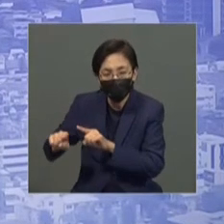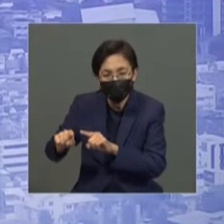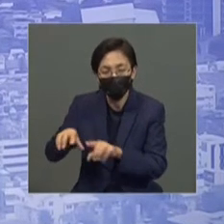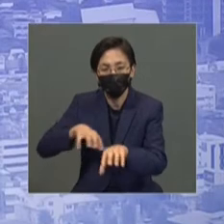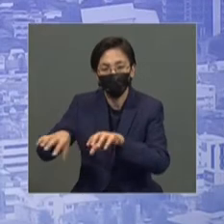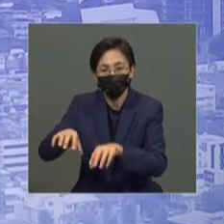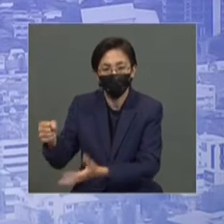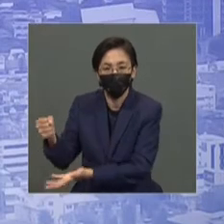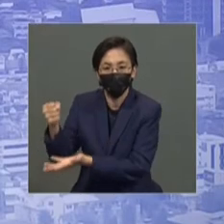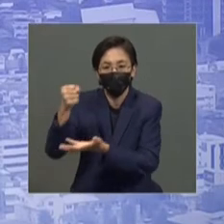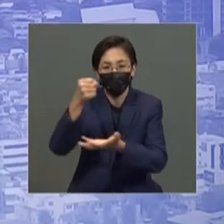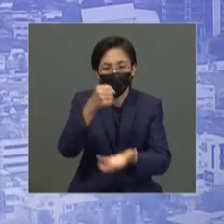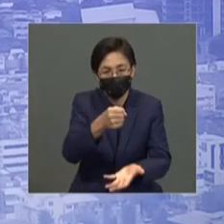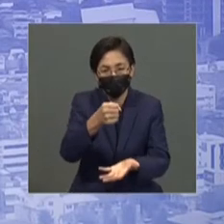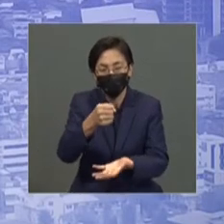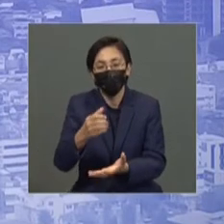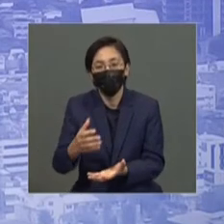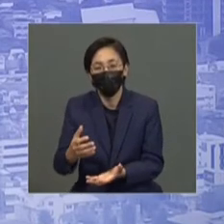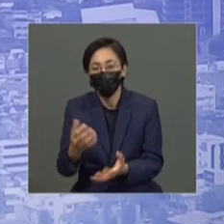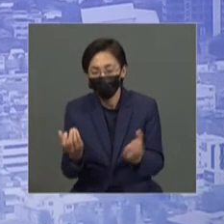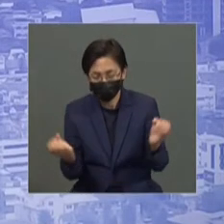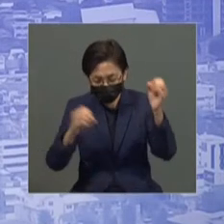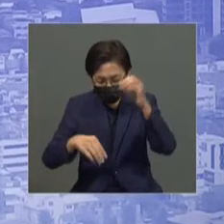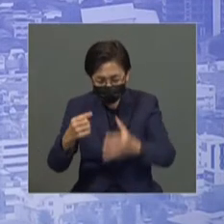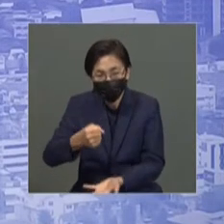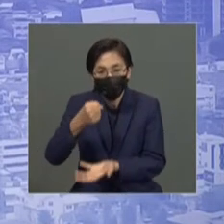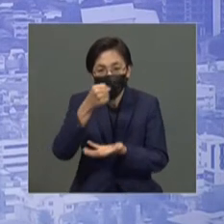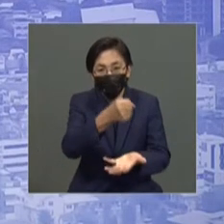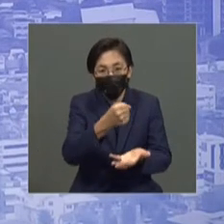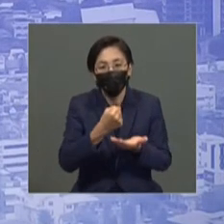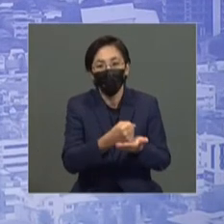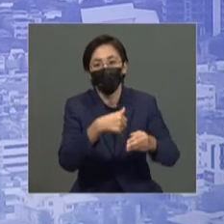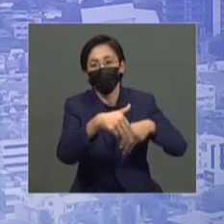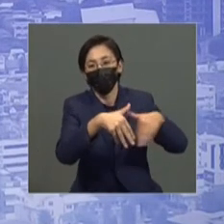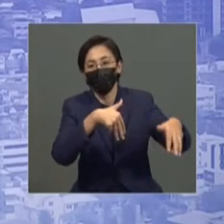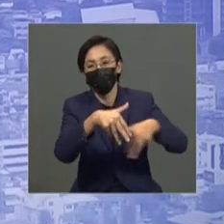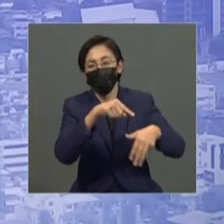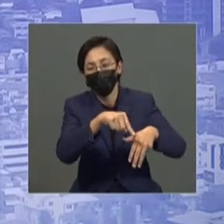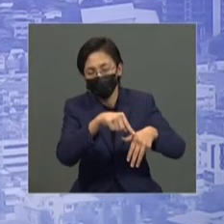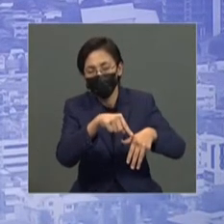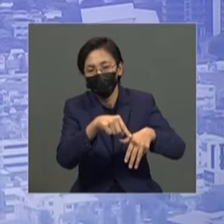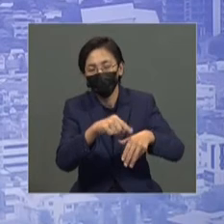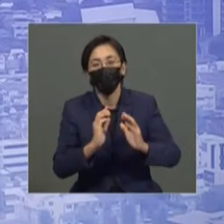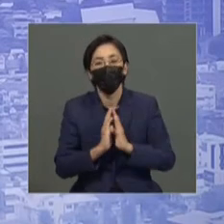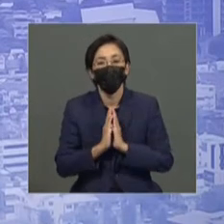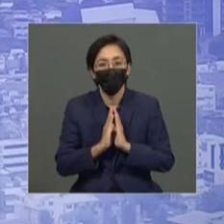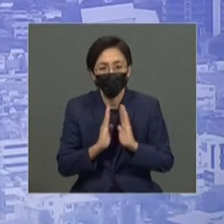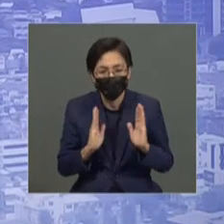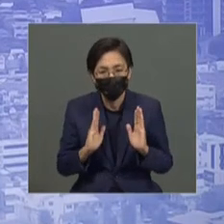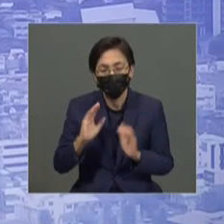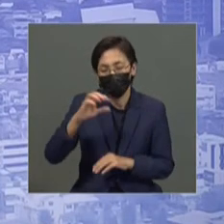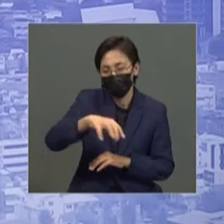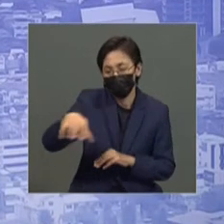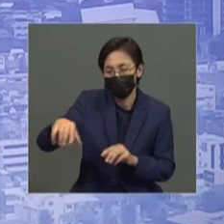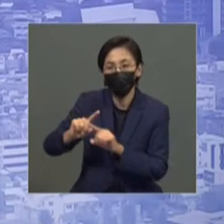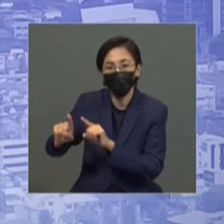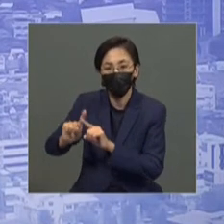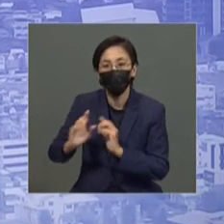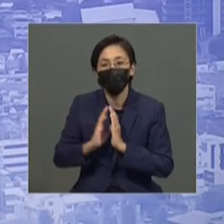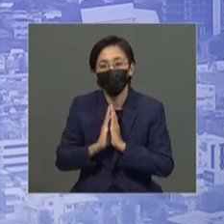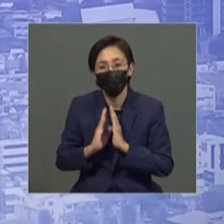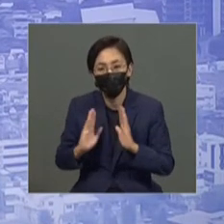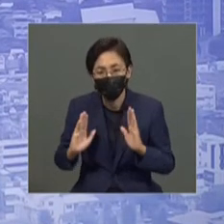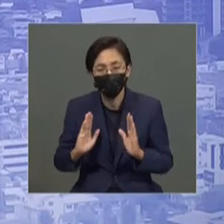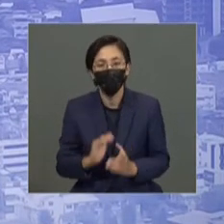ดถุงยังชีพเข้ามาระดมช่วยกทม.เพื่อส่งไปยังพี่น้องประชาชนก็ต้องขอบคุณทุกท่านนะคะรวมทั้ง